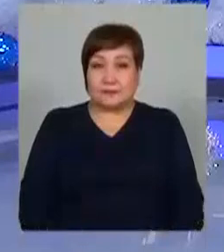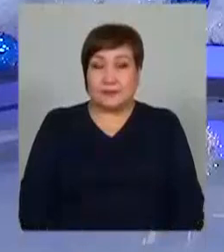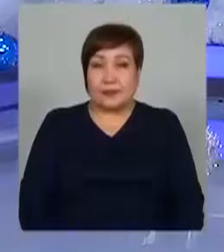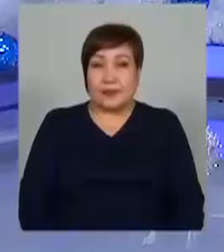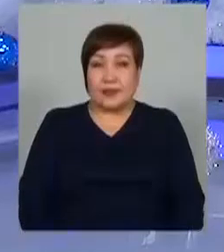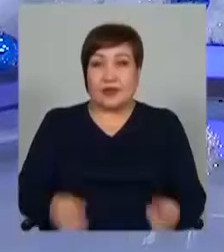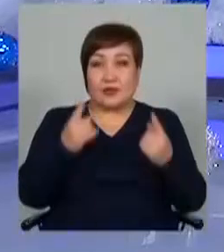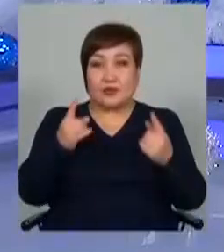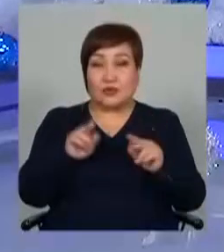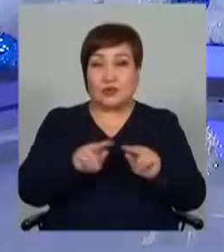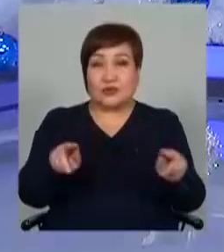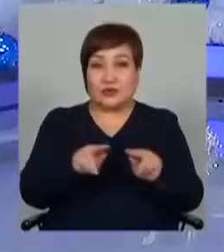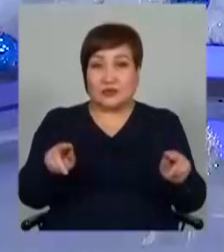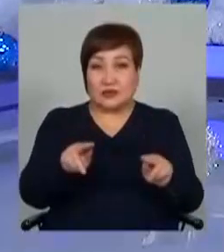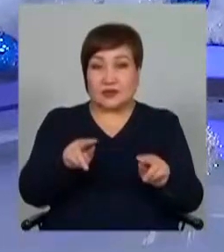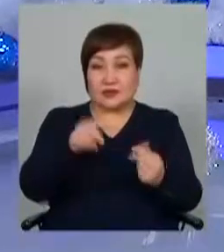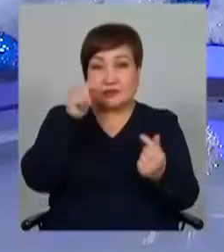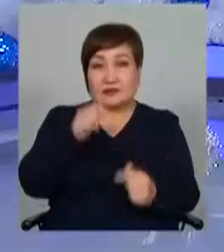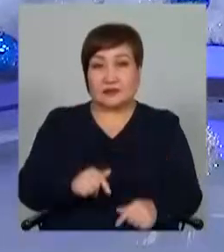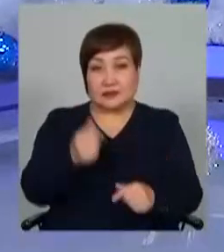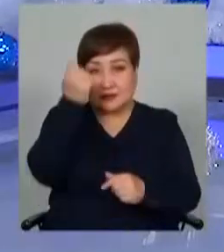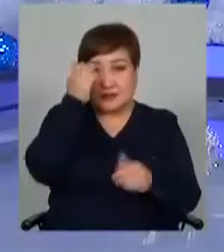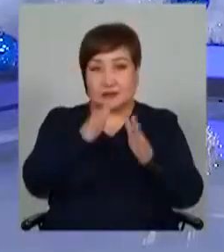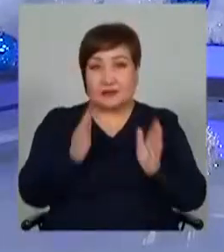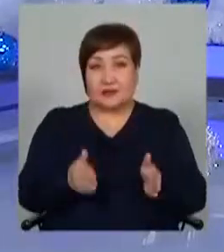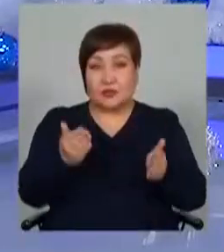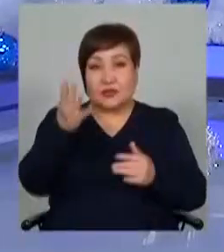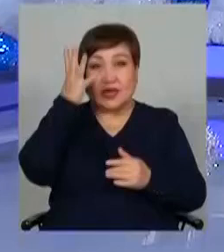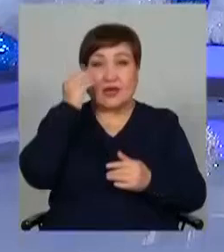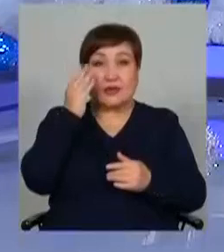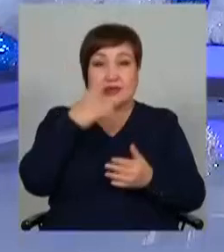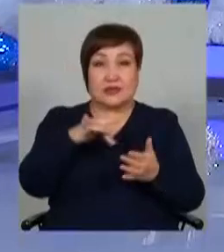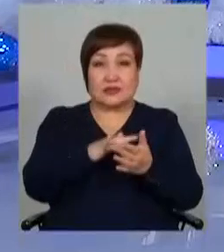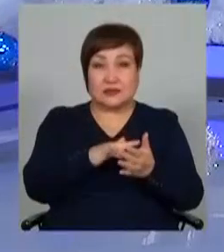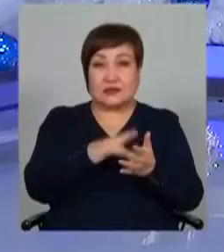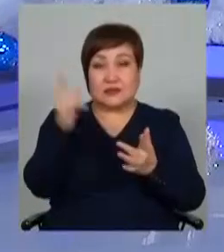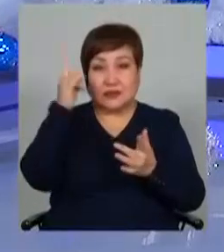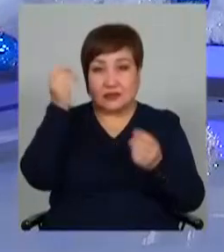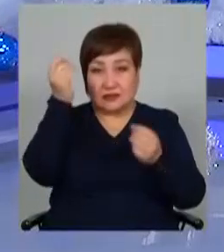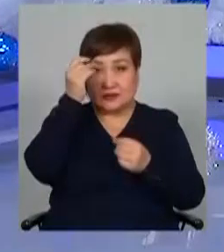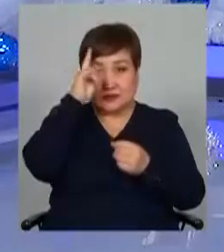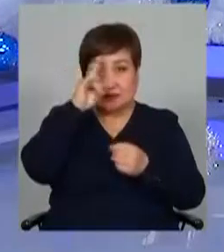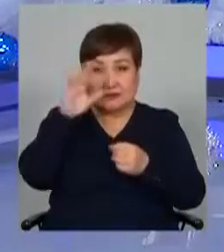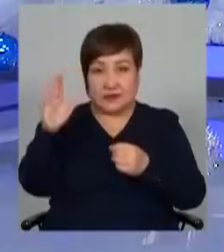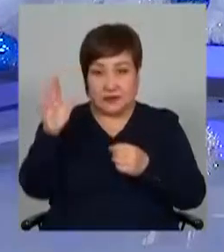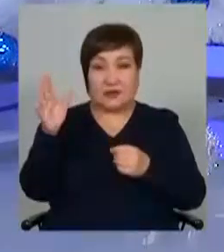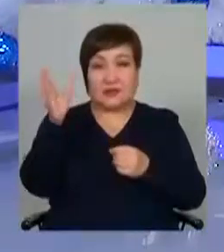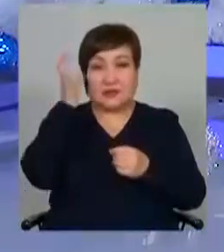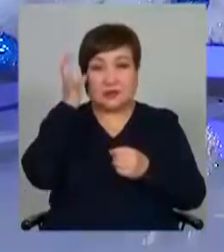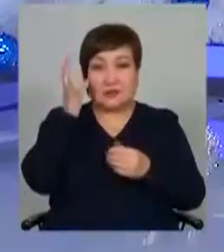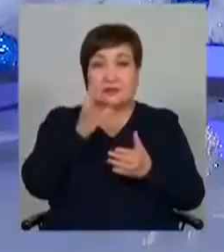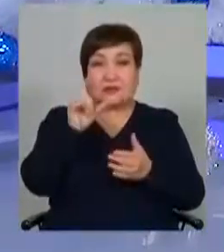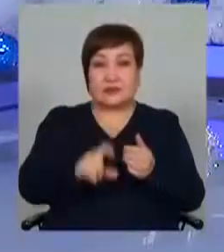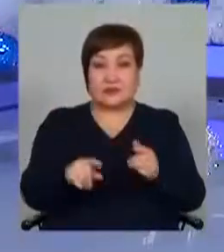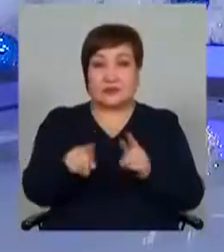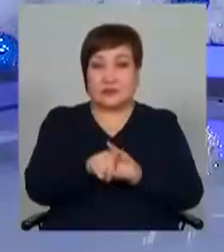Ұлы ұстазға еңселі ескерткіш. Бүгін Алматыда көрнекті ағартушы, этнограф, педагог Ыбырай Алтынсаринның ескерткіші ашылды.